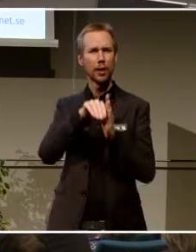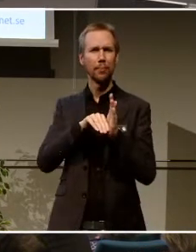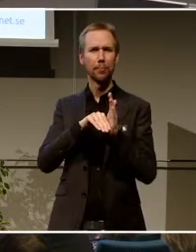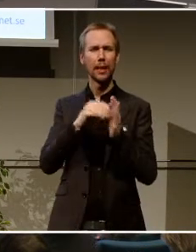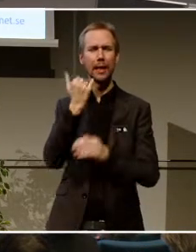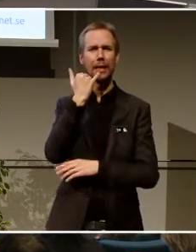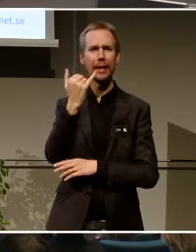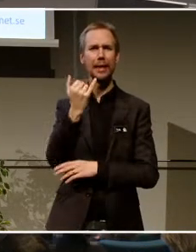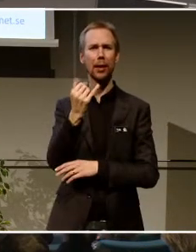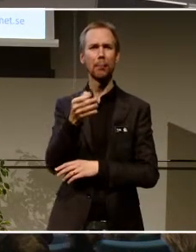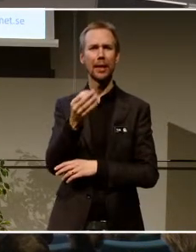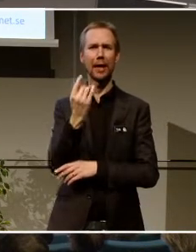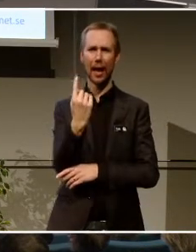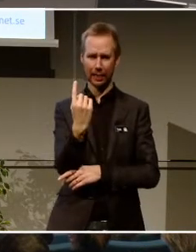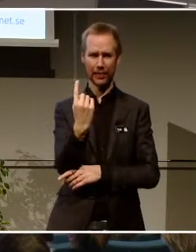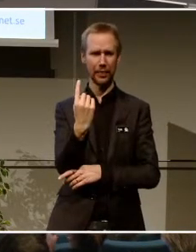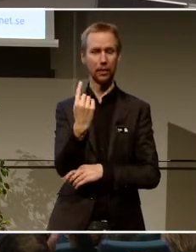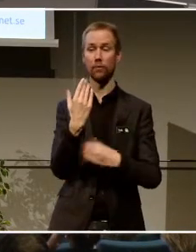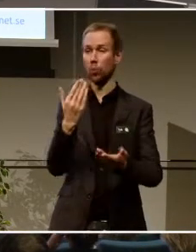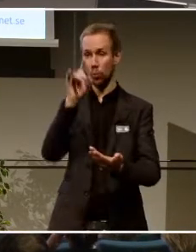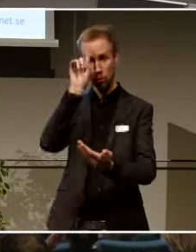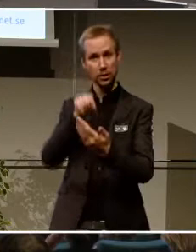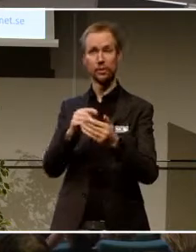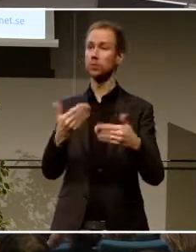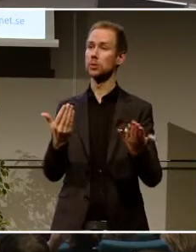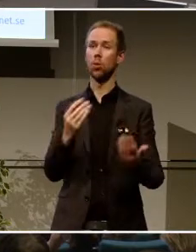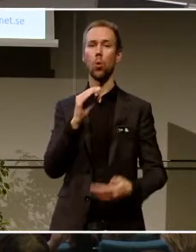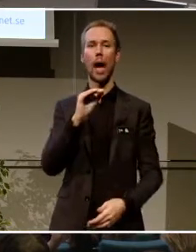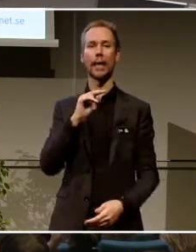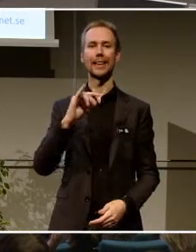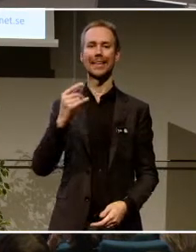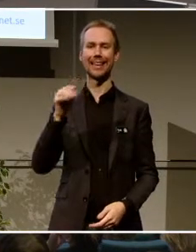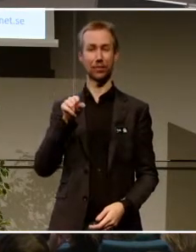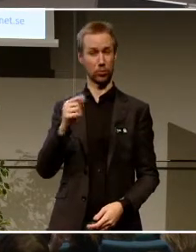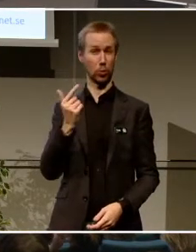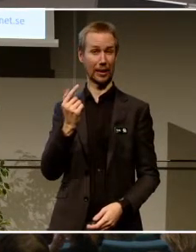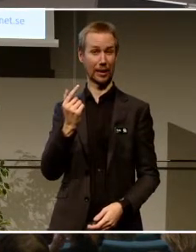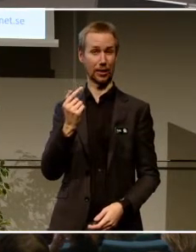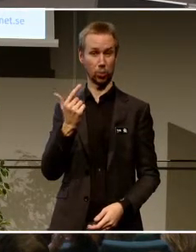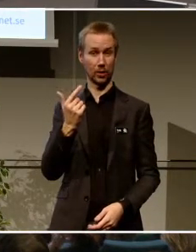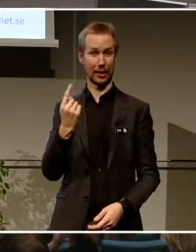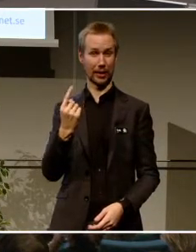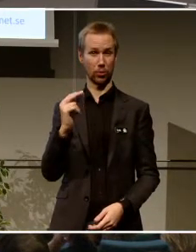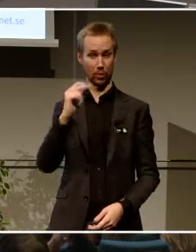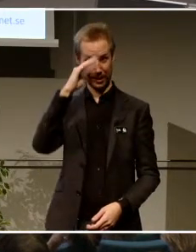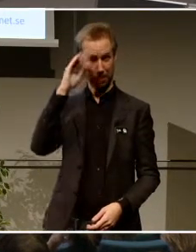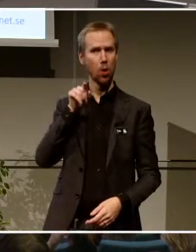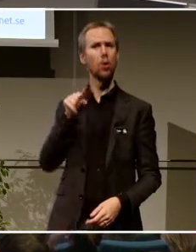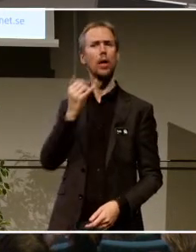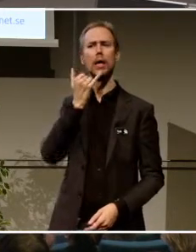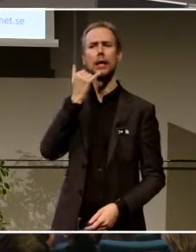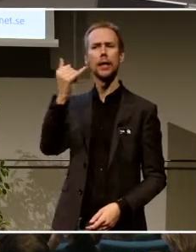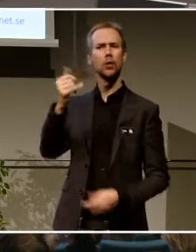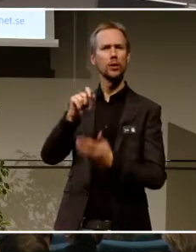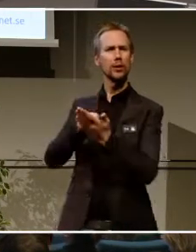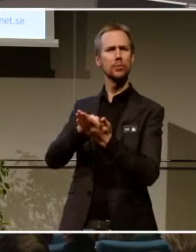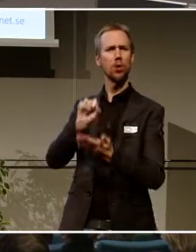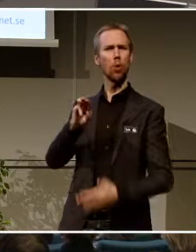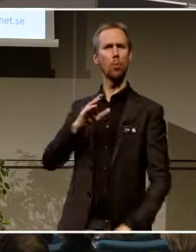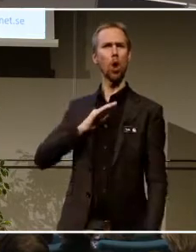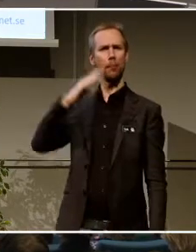helst. Och det hade Anita gjort. Och hon ringde in, jag tror hon var 71. Hon ringde in och tipsade om att om man har problem